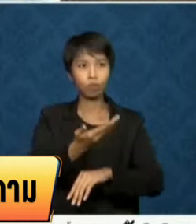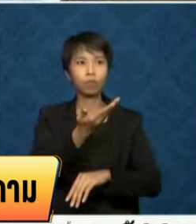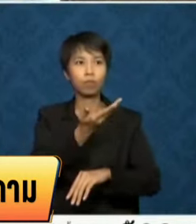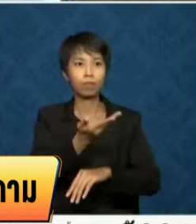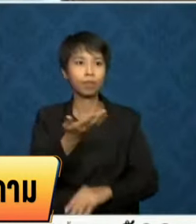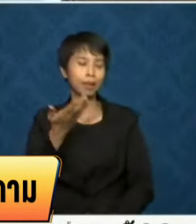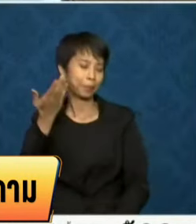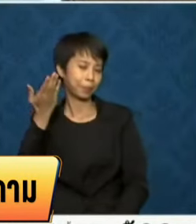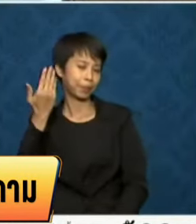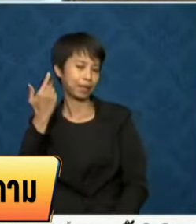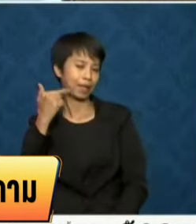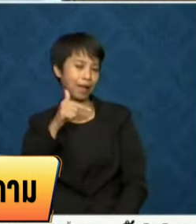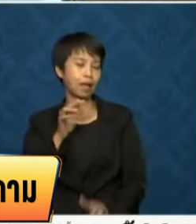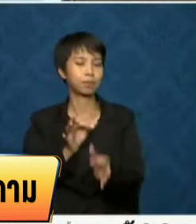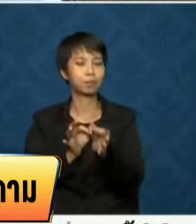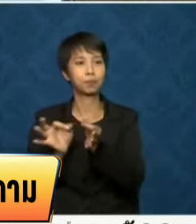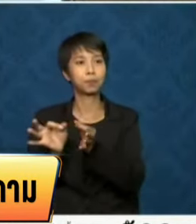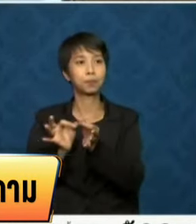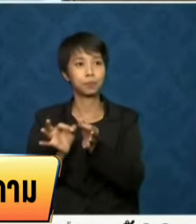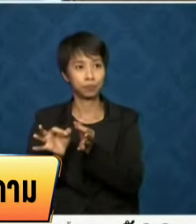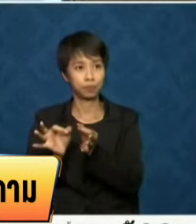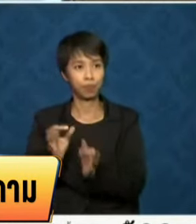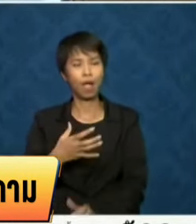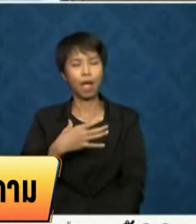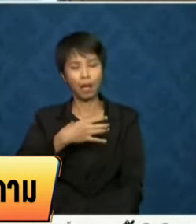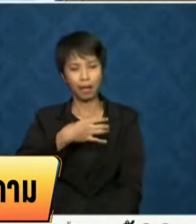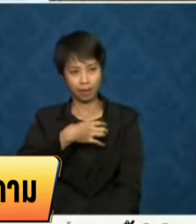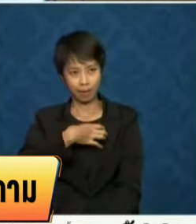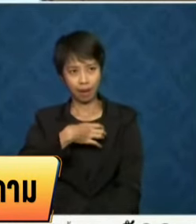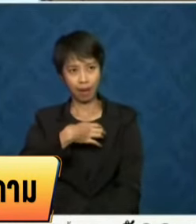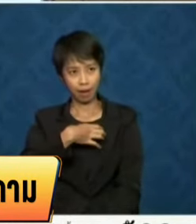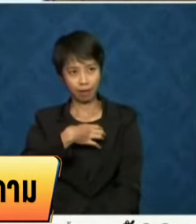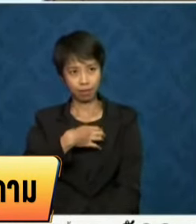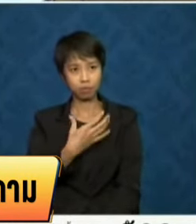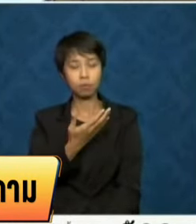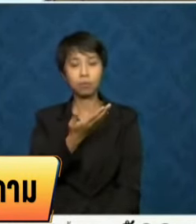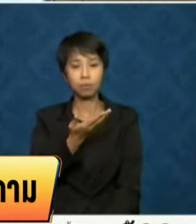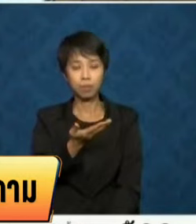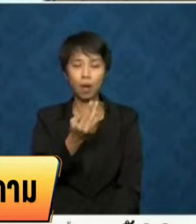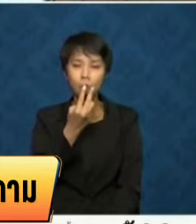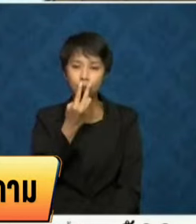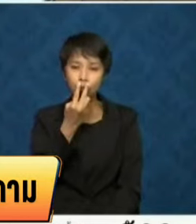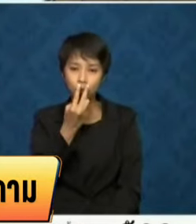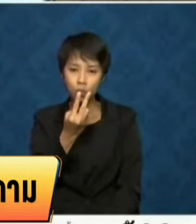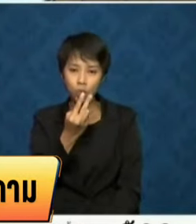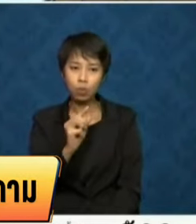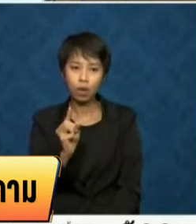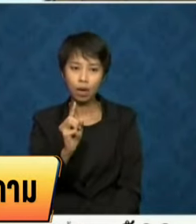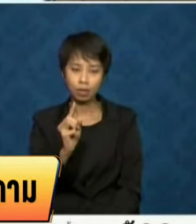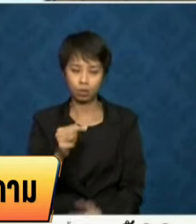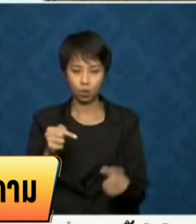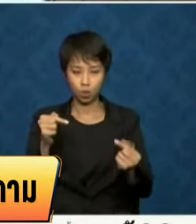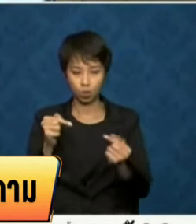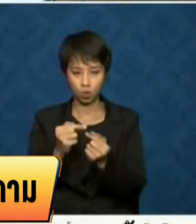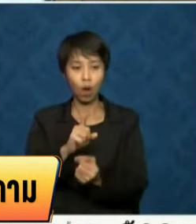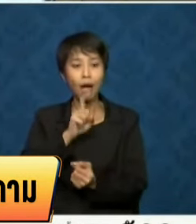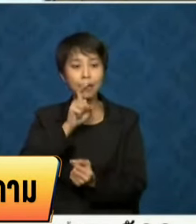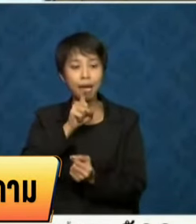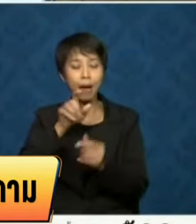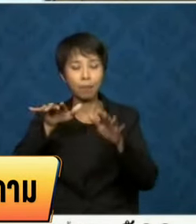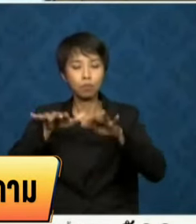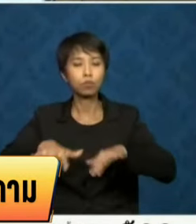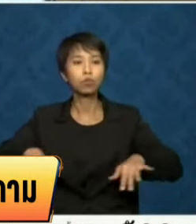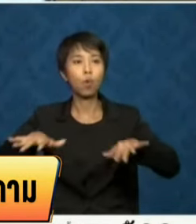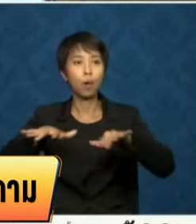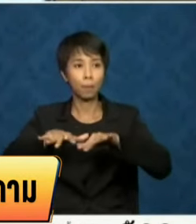รังสิมันโรมบอกนะคะบอกว่านี่เป็นครั้งแรกเลยนะคะที่มีการประท้วงก่อนที่จะมีการตั้งกระทู้ถามยังไม่ได้เข้าสู่เนื้อหา